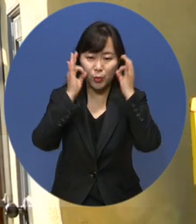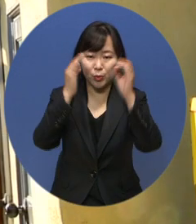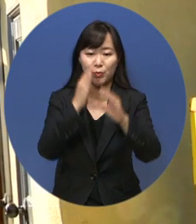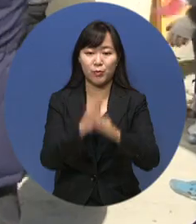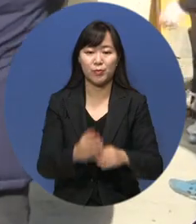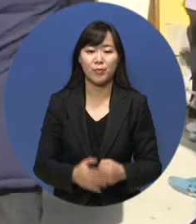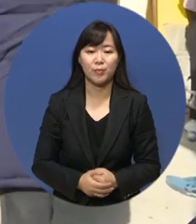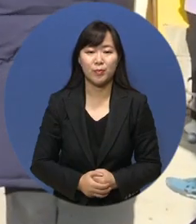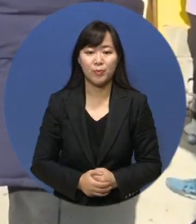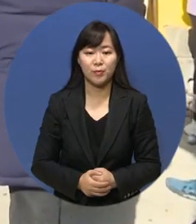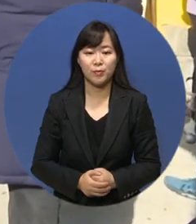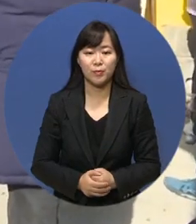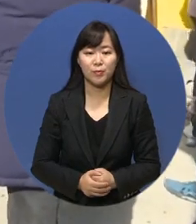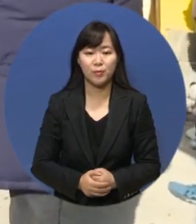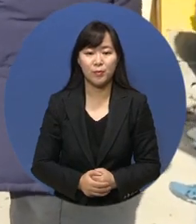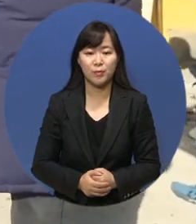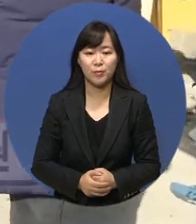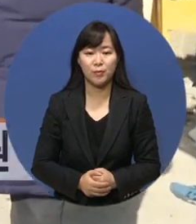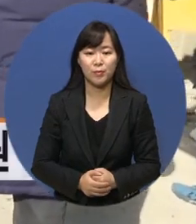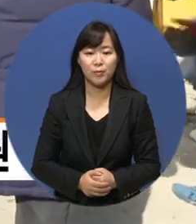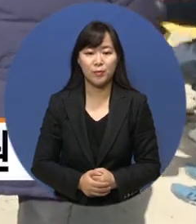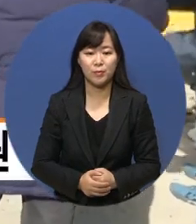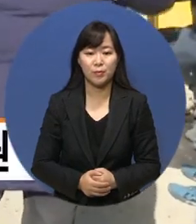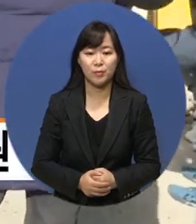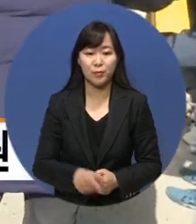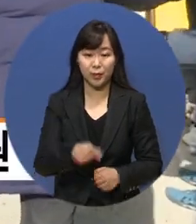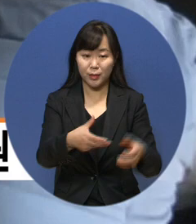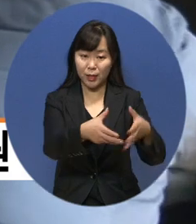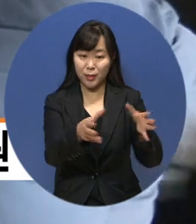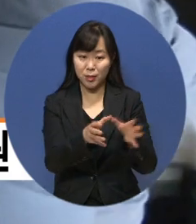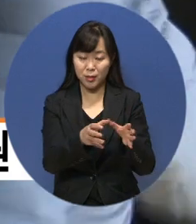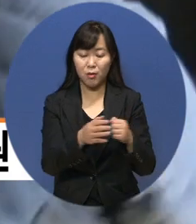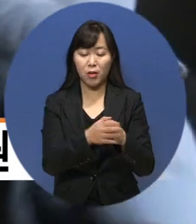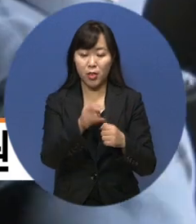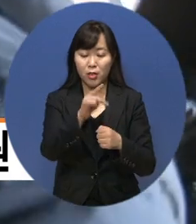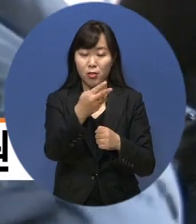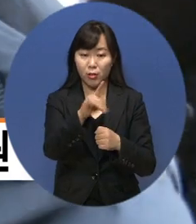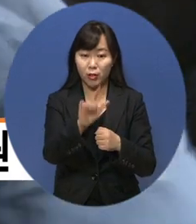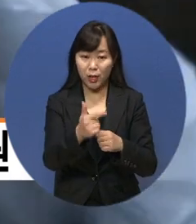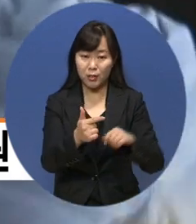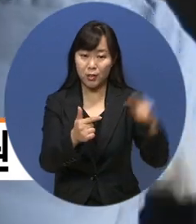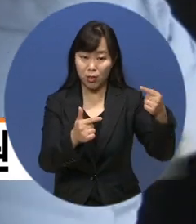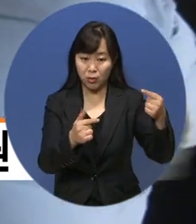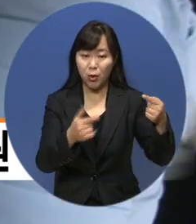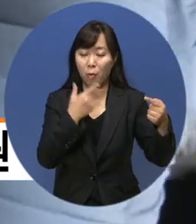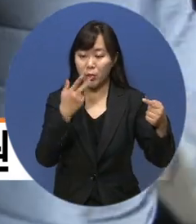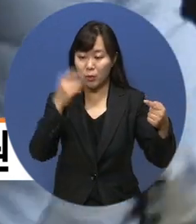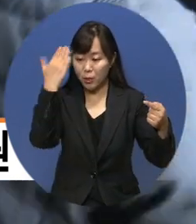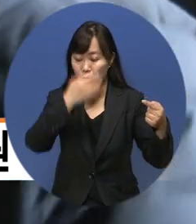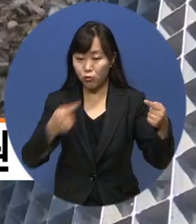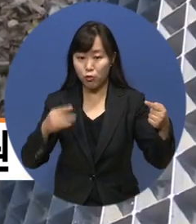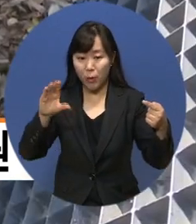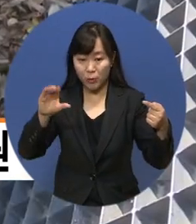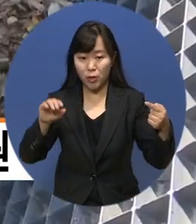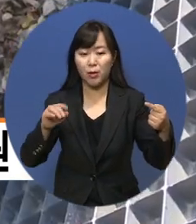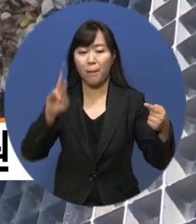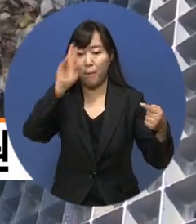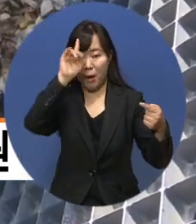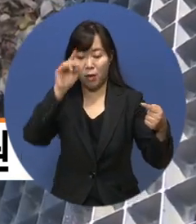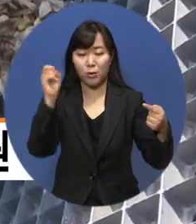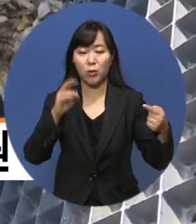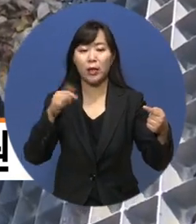하고 있죠 한사랑 위에서 연탄 1000장 과 복지 tv 청주방송 박기범 대표와